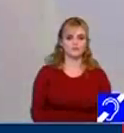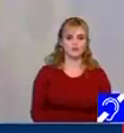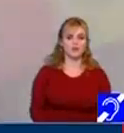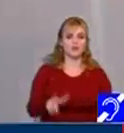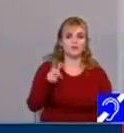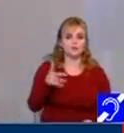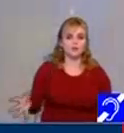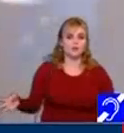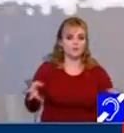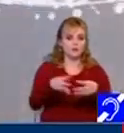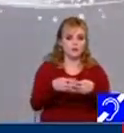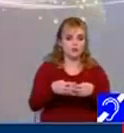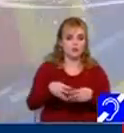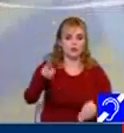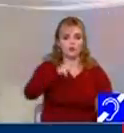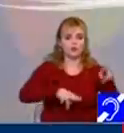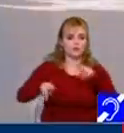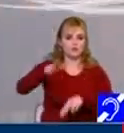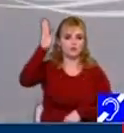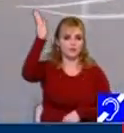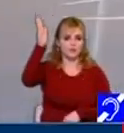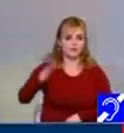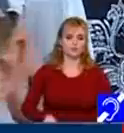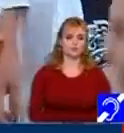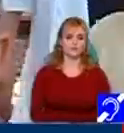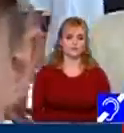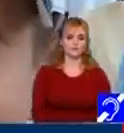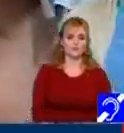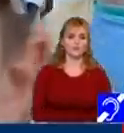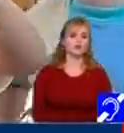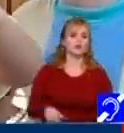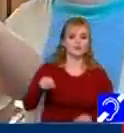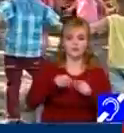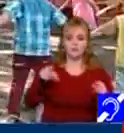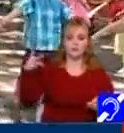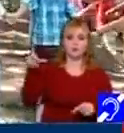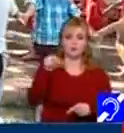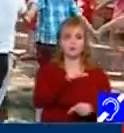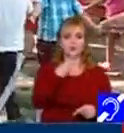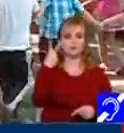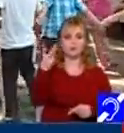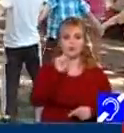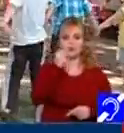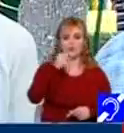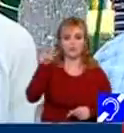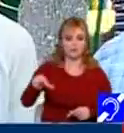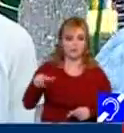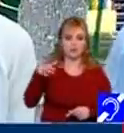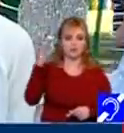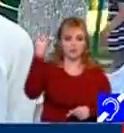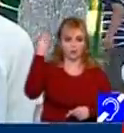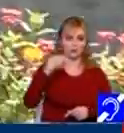Pentru că împreună construim viitorul. Timp de două săptămâni, doi dintre reporterii TVR Moldova,